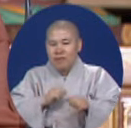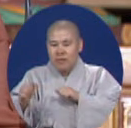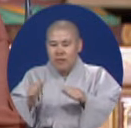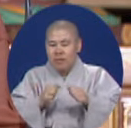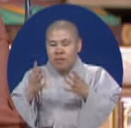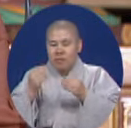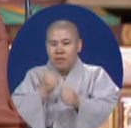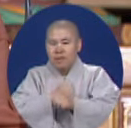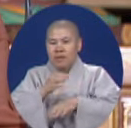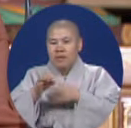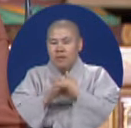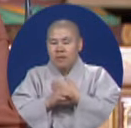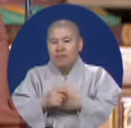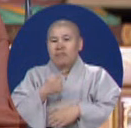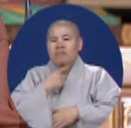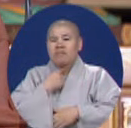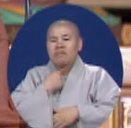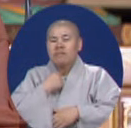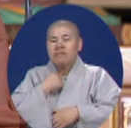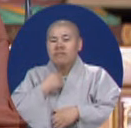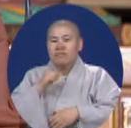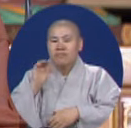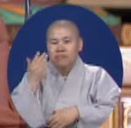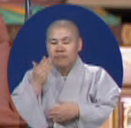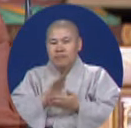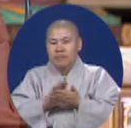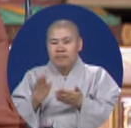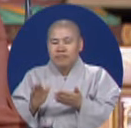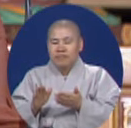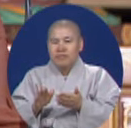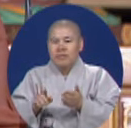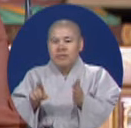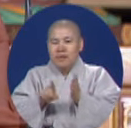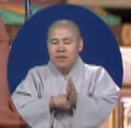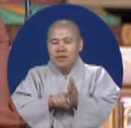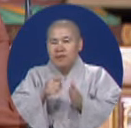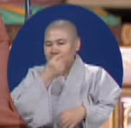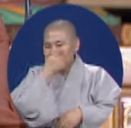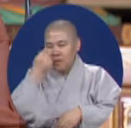깊을수록 체험이 돼요. 이게 신정입니다.